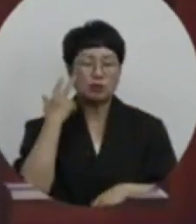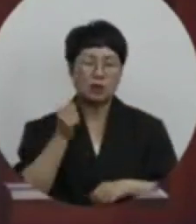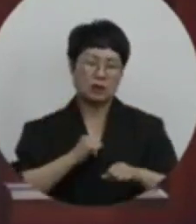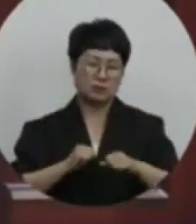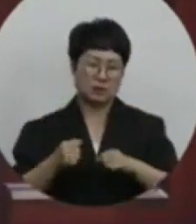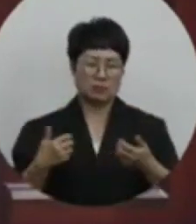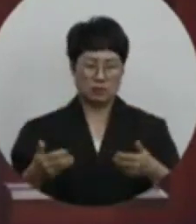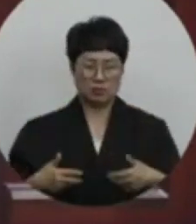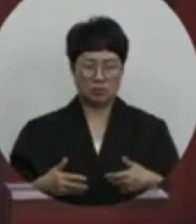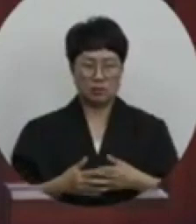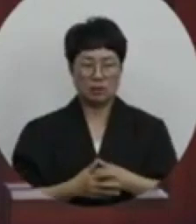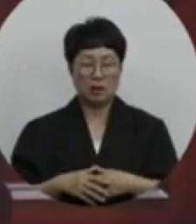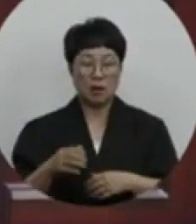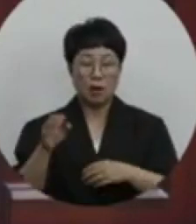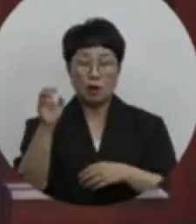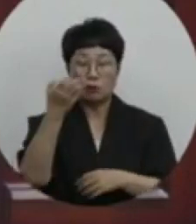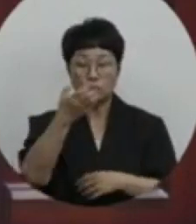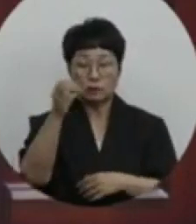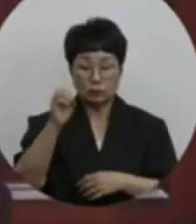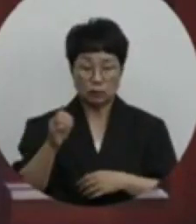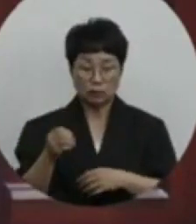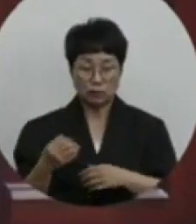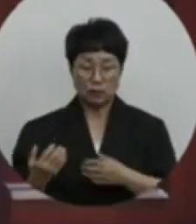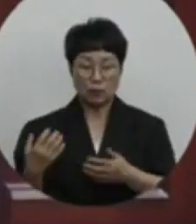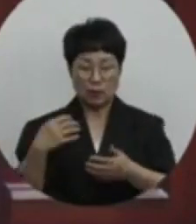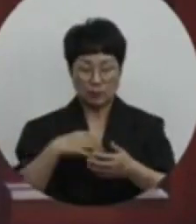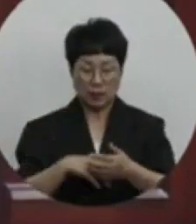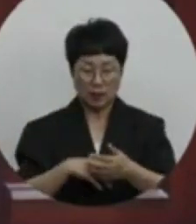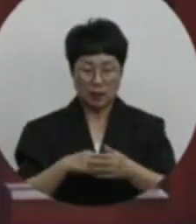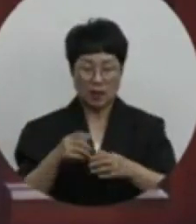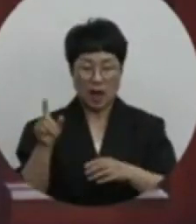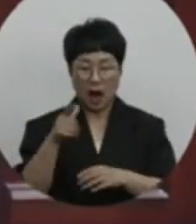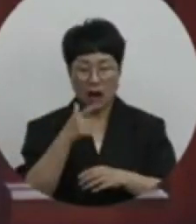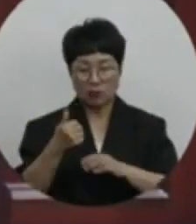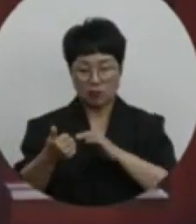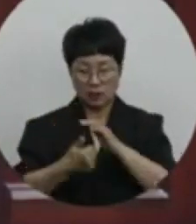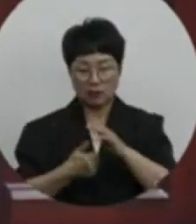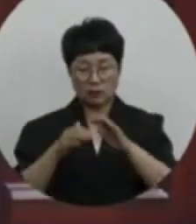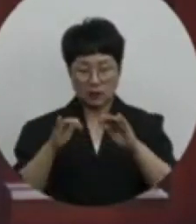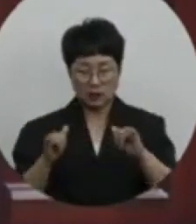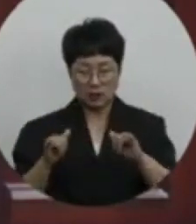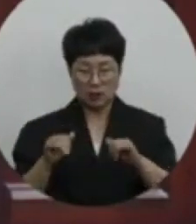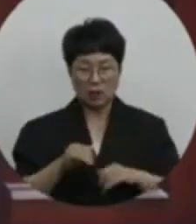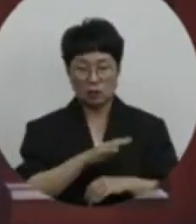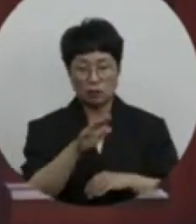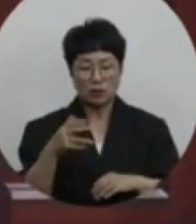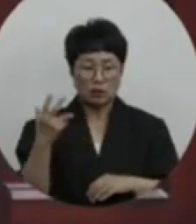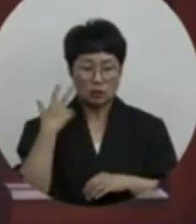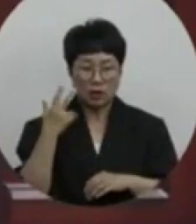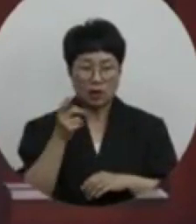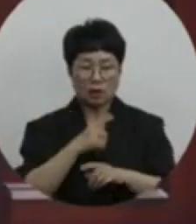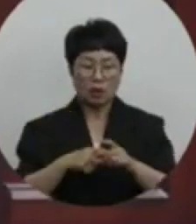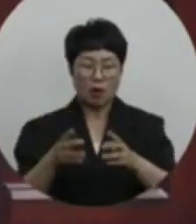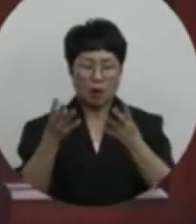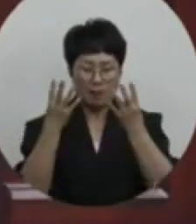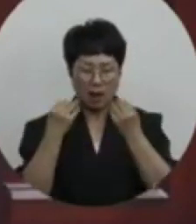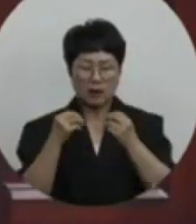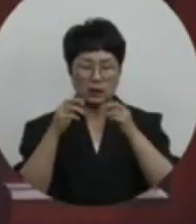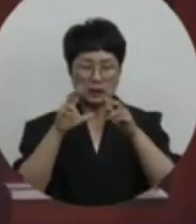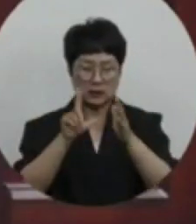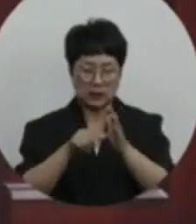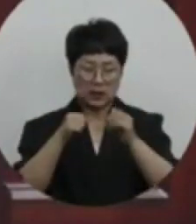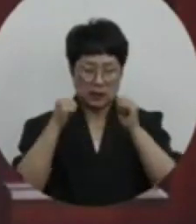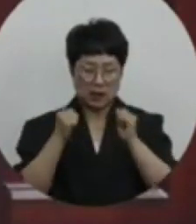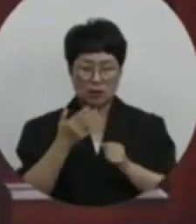할 때입니다. 90%에 해당하는 당일 방문자들이 우리 시에 더 많은 시간 체류할 수 있는